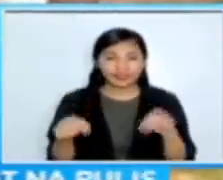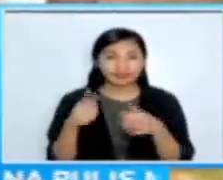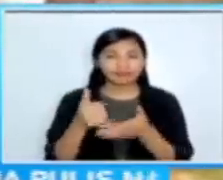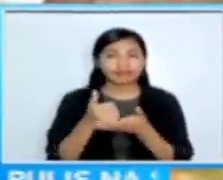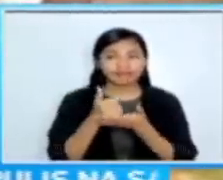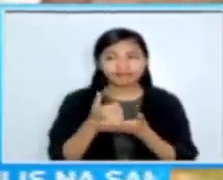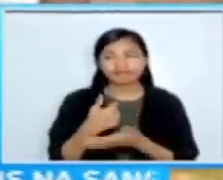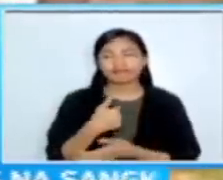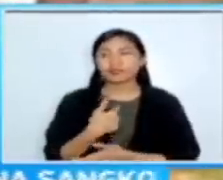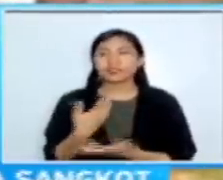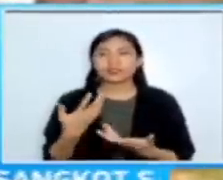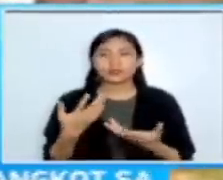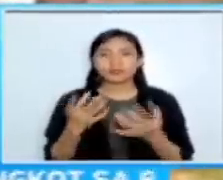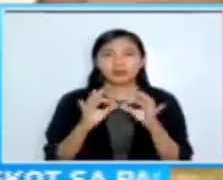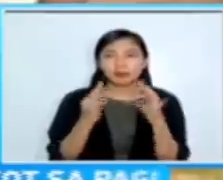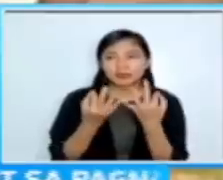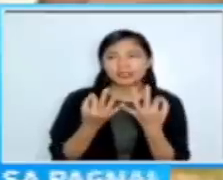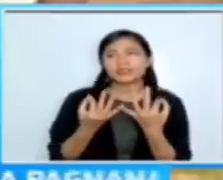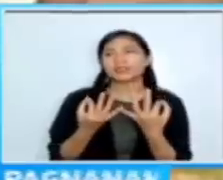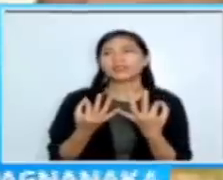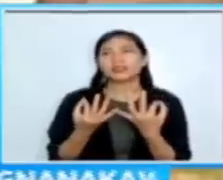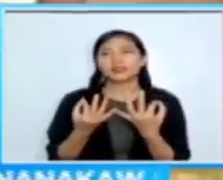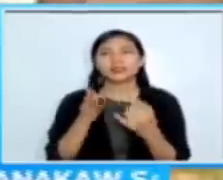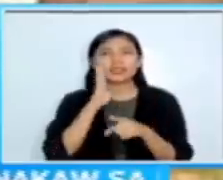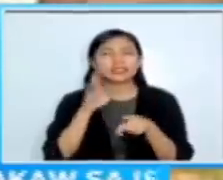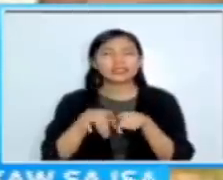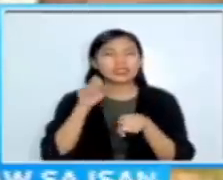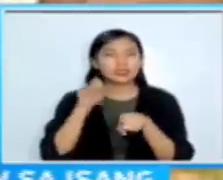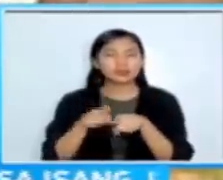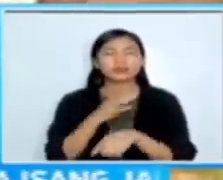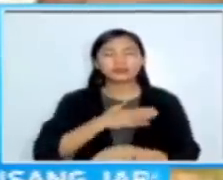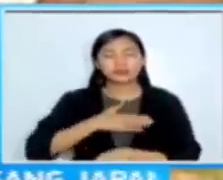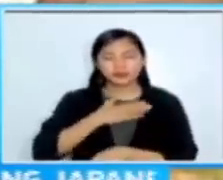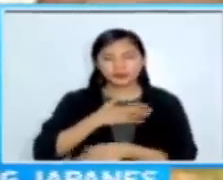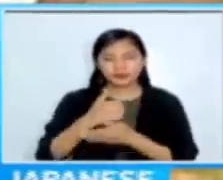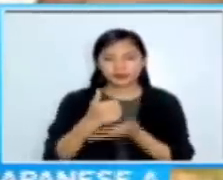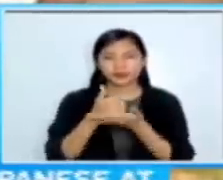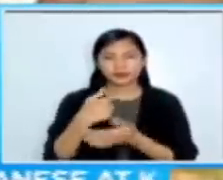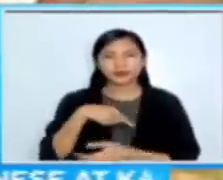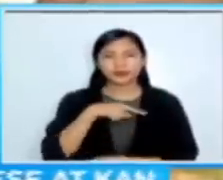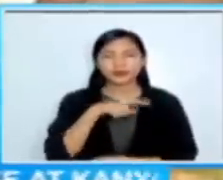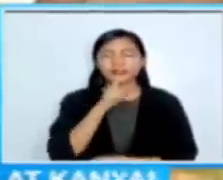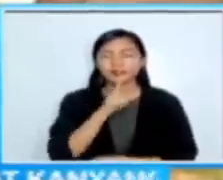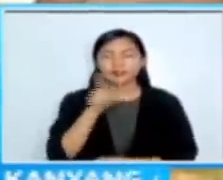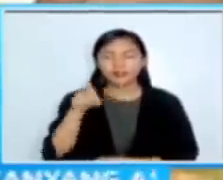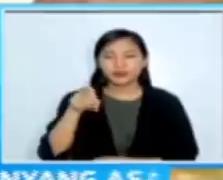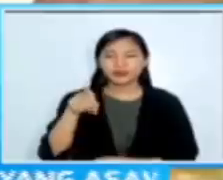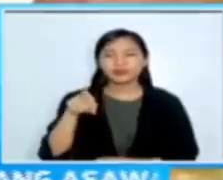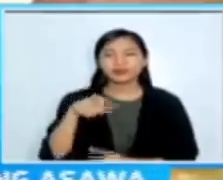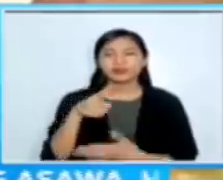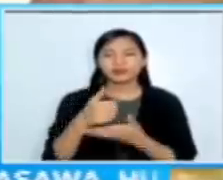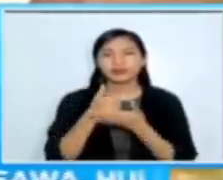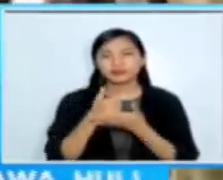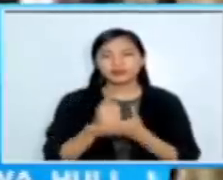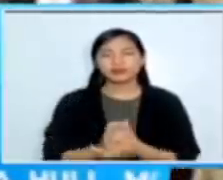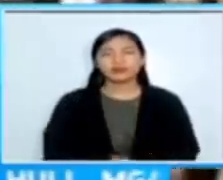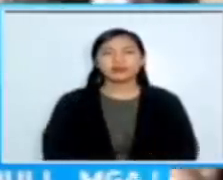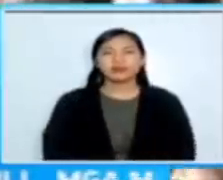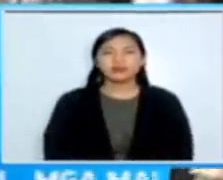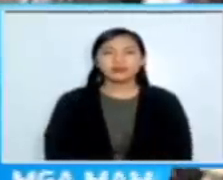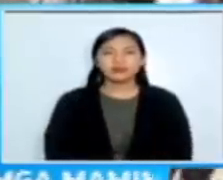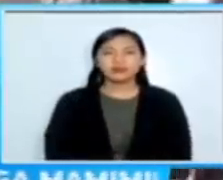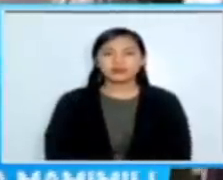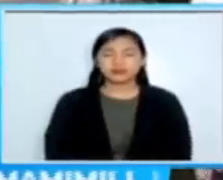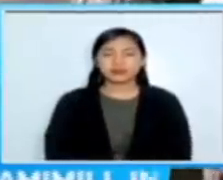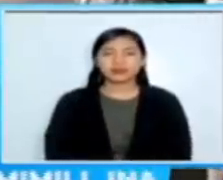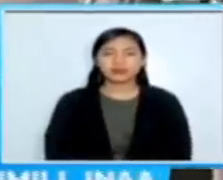sana hindi nyo patagalin dahil sa kailangan talaga namin ang mga pangangailangan dito. Ako